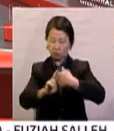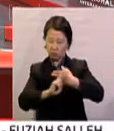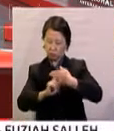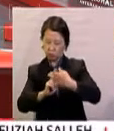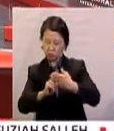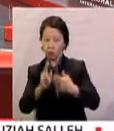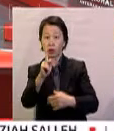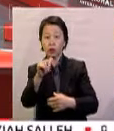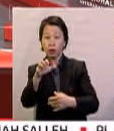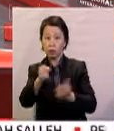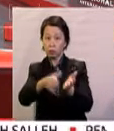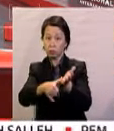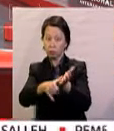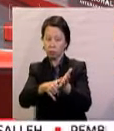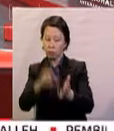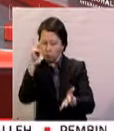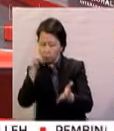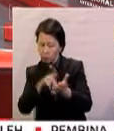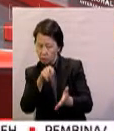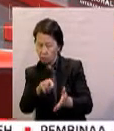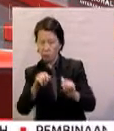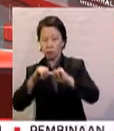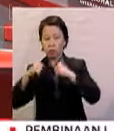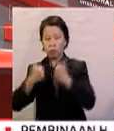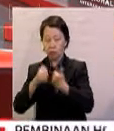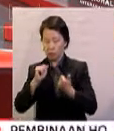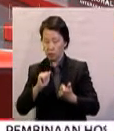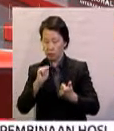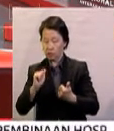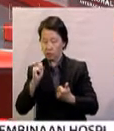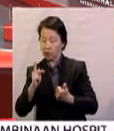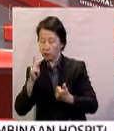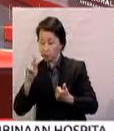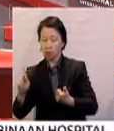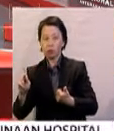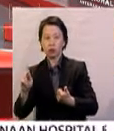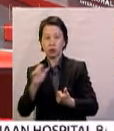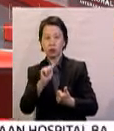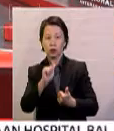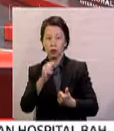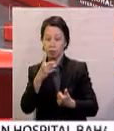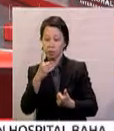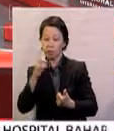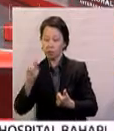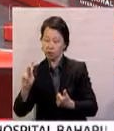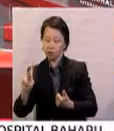tinggi kes dadah yang dikenal pasti Agensi Anti Dadah Kebangsaan AADK.